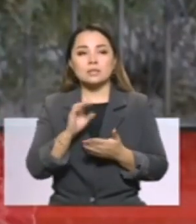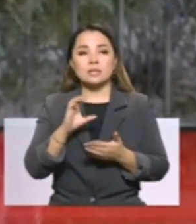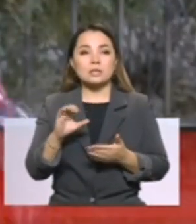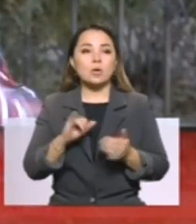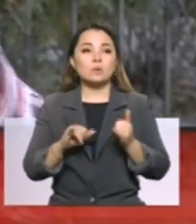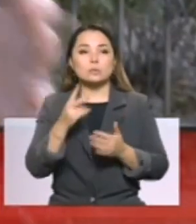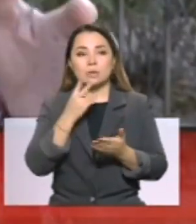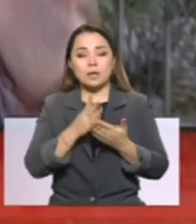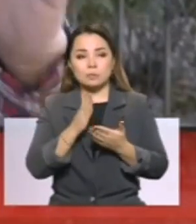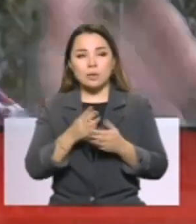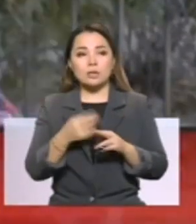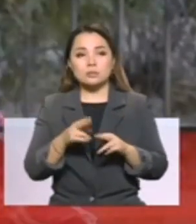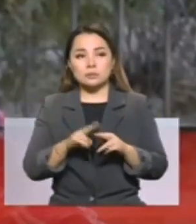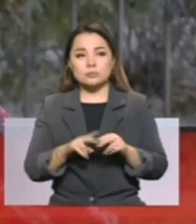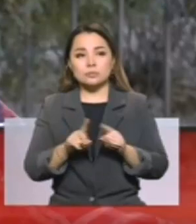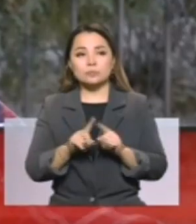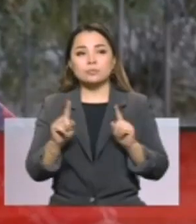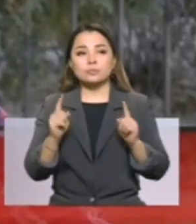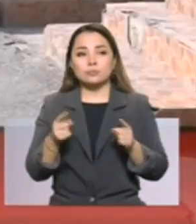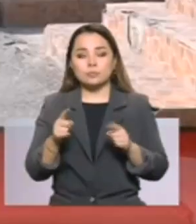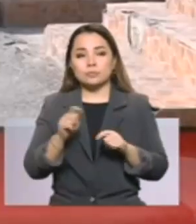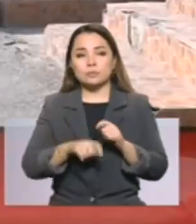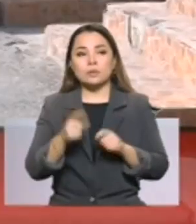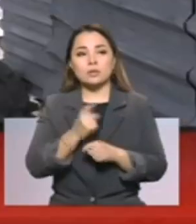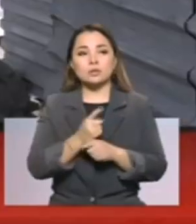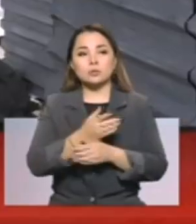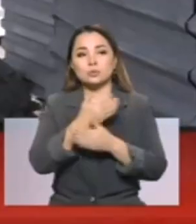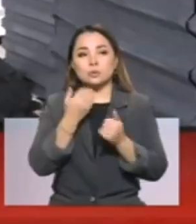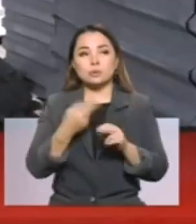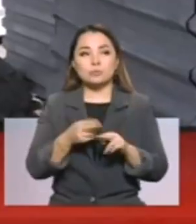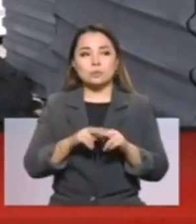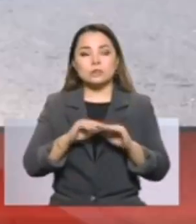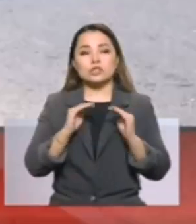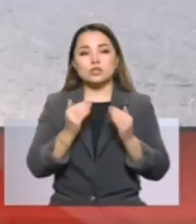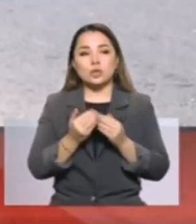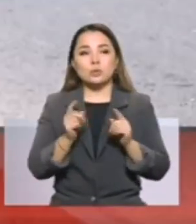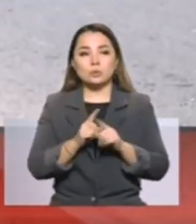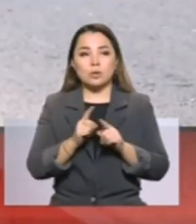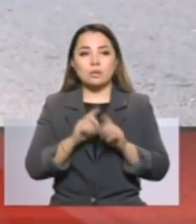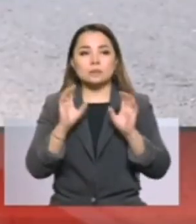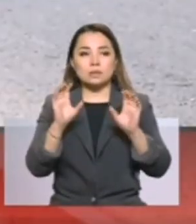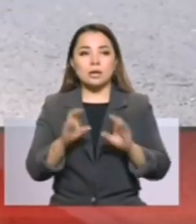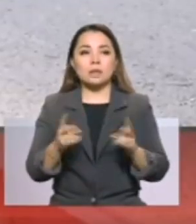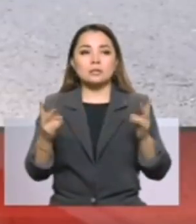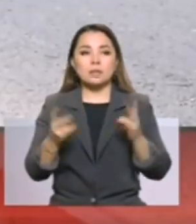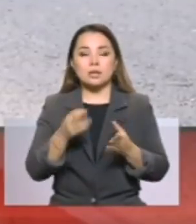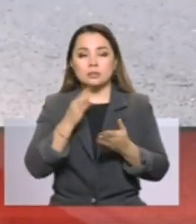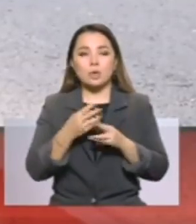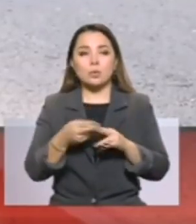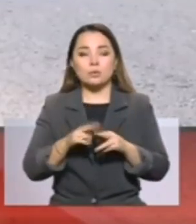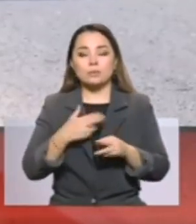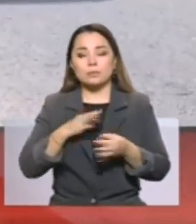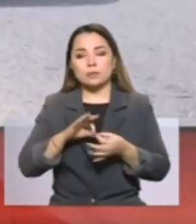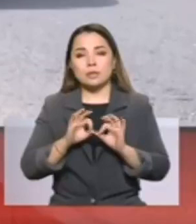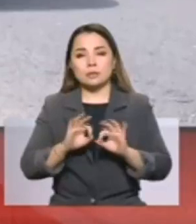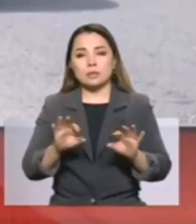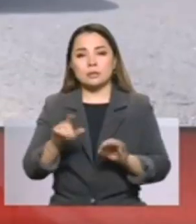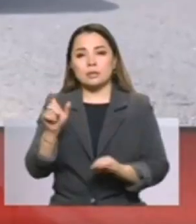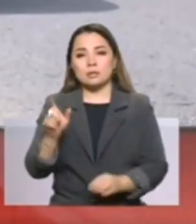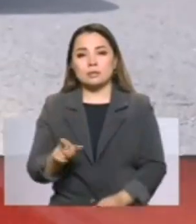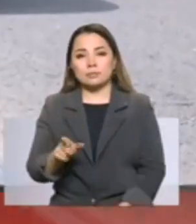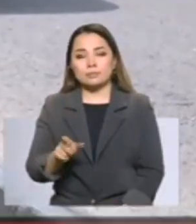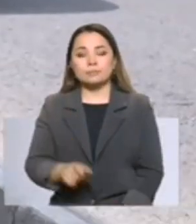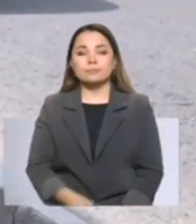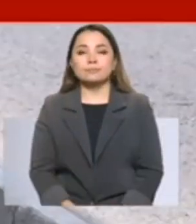қайда отыр? Солардың неге тыйым салдырғызбайды? Мамандар бұған шектеу қою үшін заң қажет дейді. Бұл туралы мен Аягөз Оралбайқызы